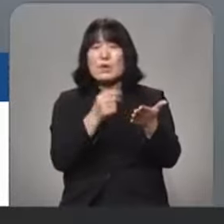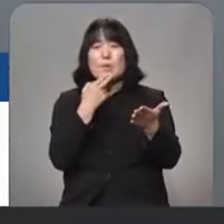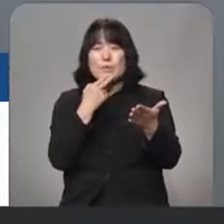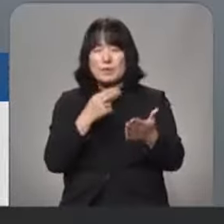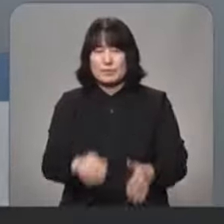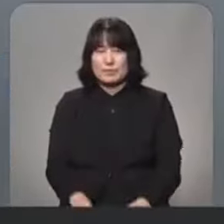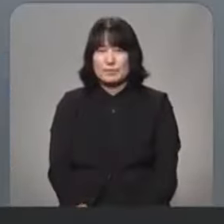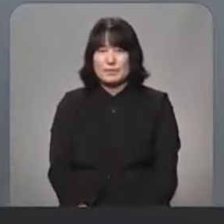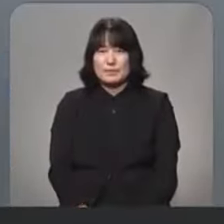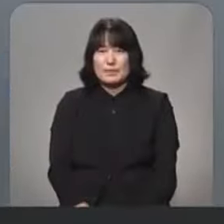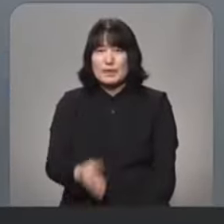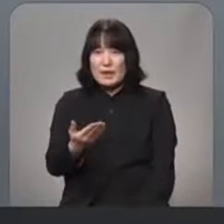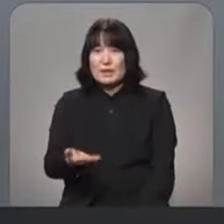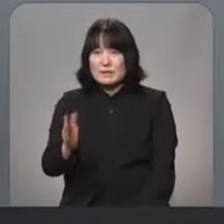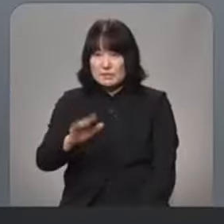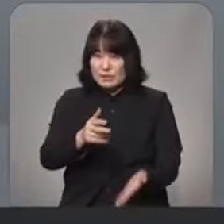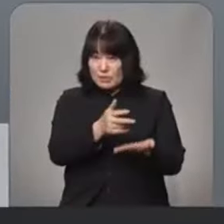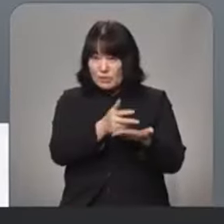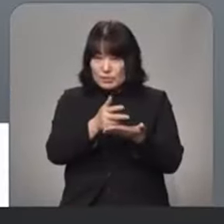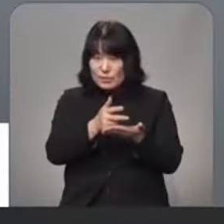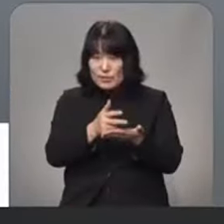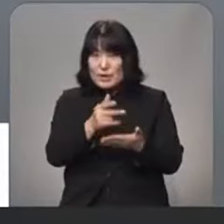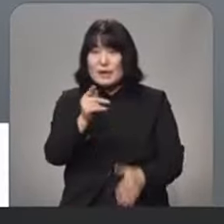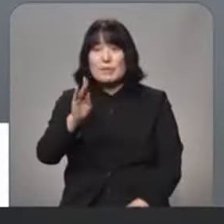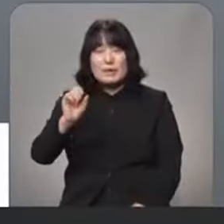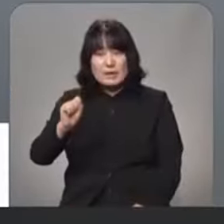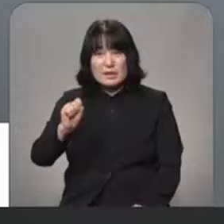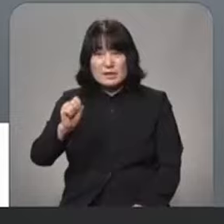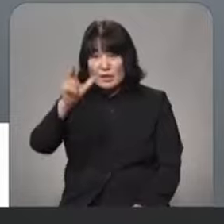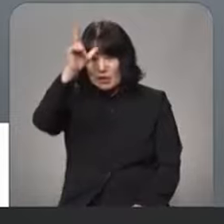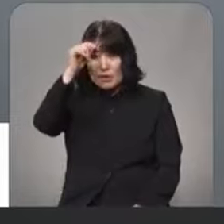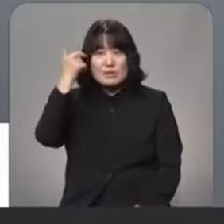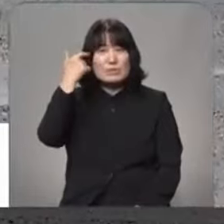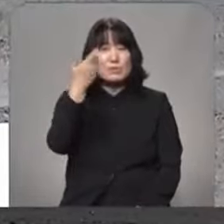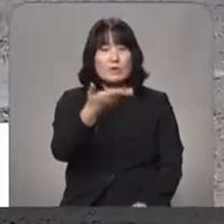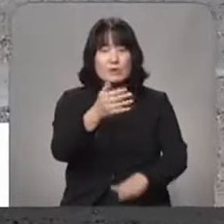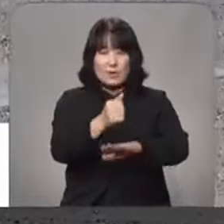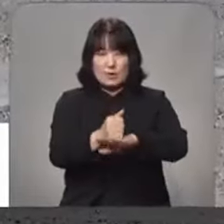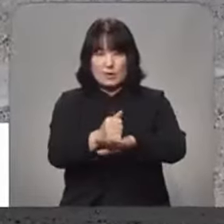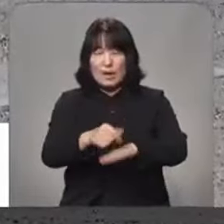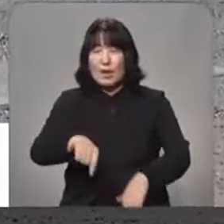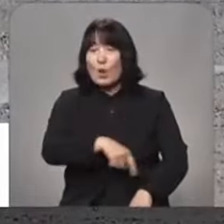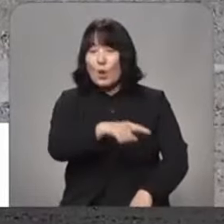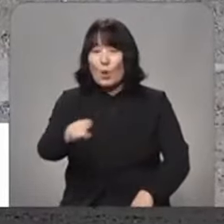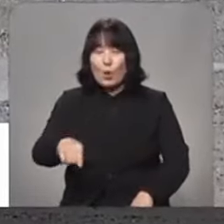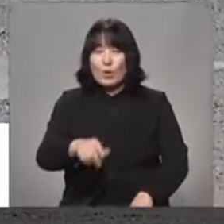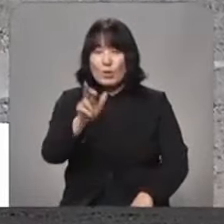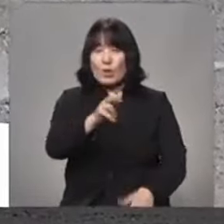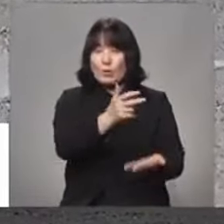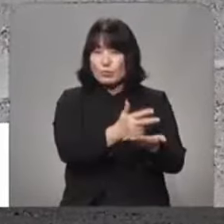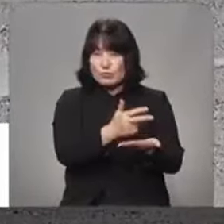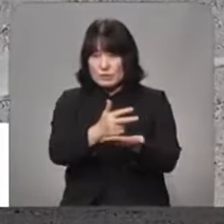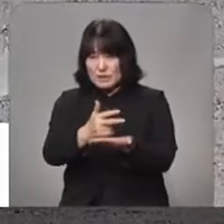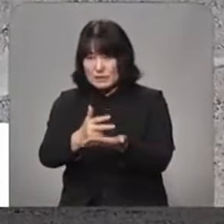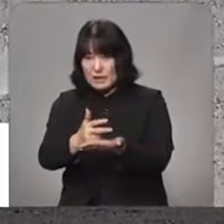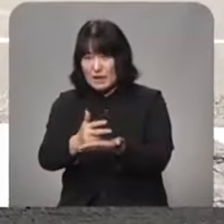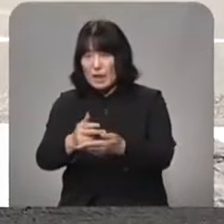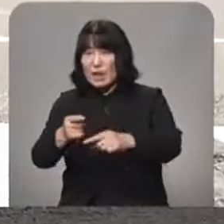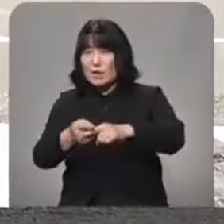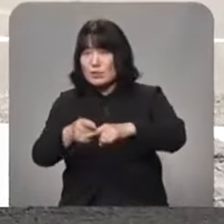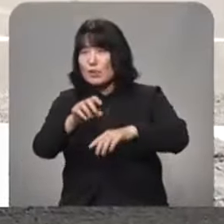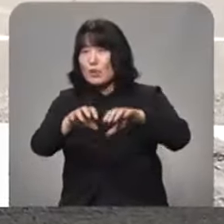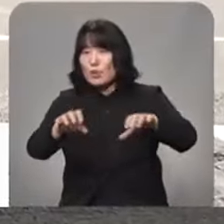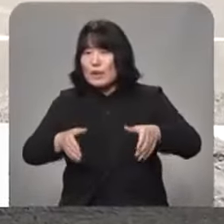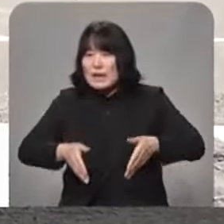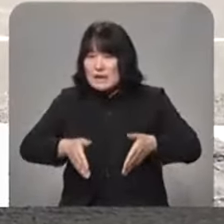아니거든요. 그런데 취재진이 경찰에 집회 신고에 대해 문의했더니 집회 장소가 경포 주차장과 경포 교차로